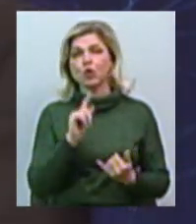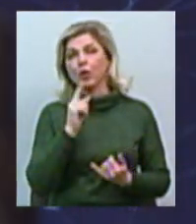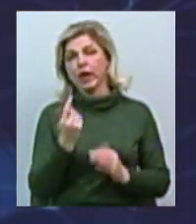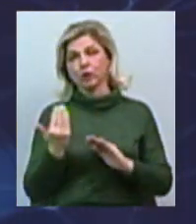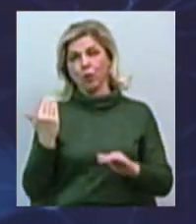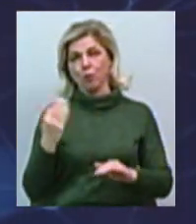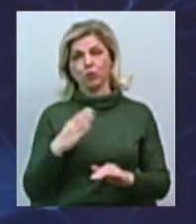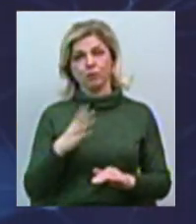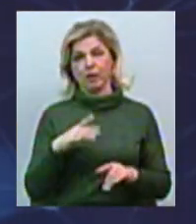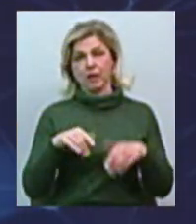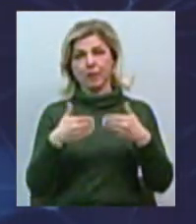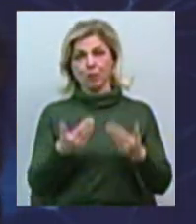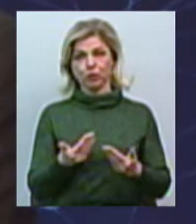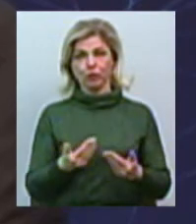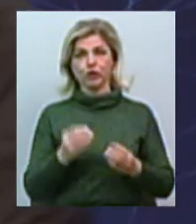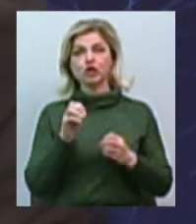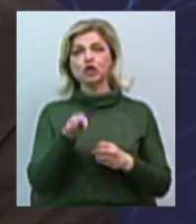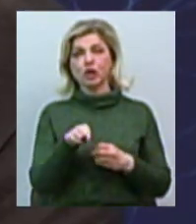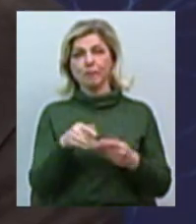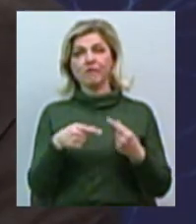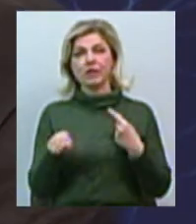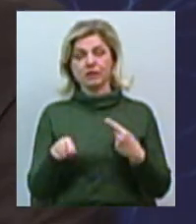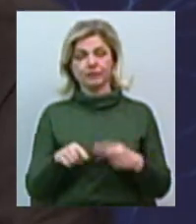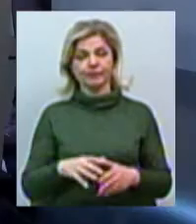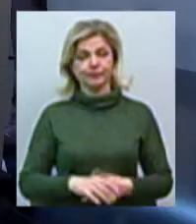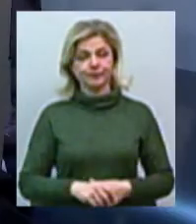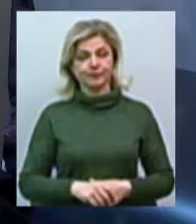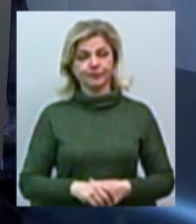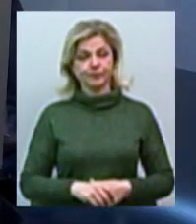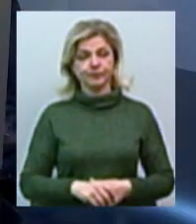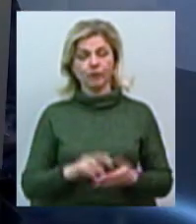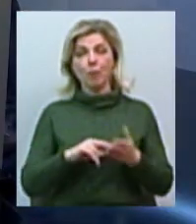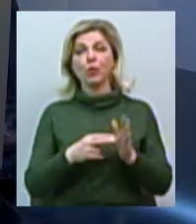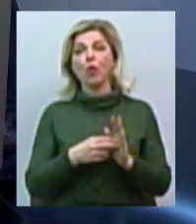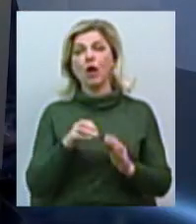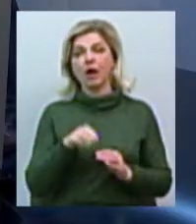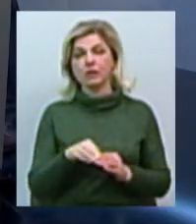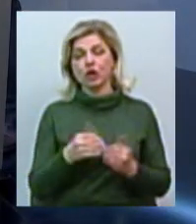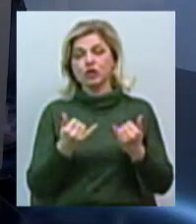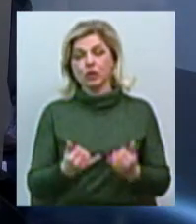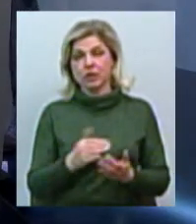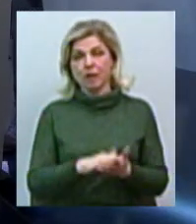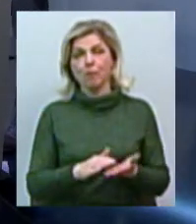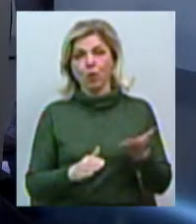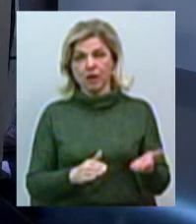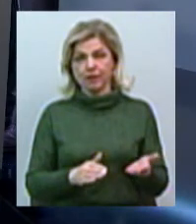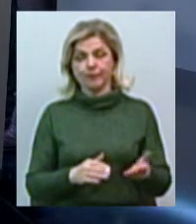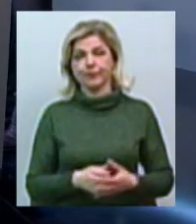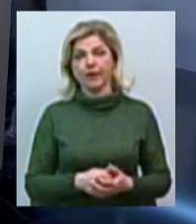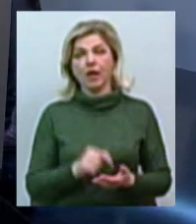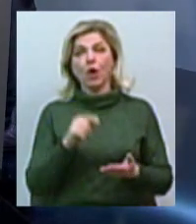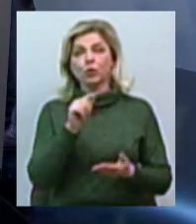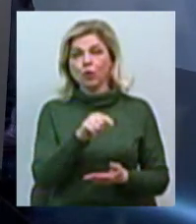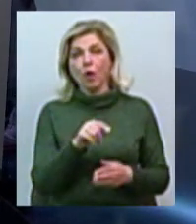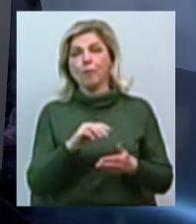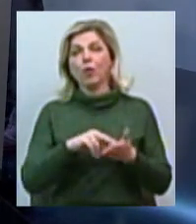відрізняється? Закон про працю? Так. Ну, проєкт, котрий щойно поданий. Той проєкт, який було